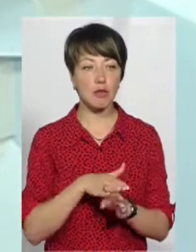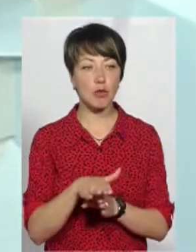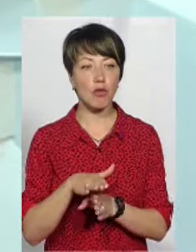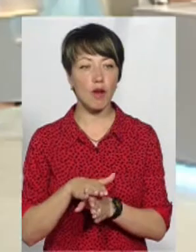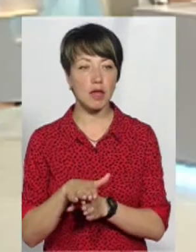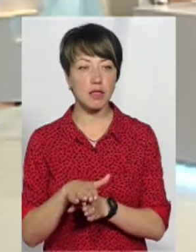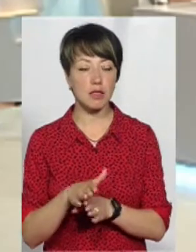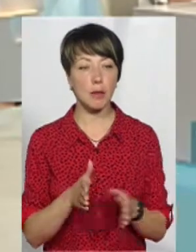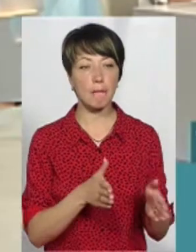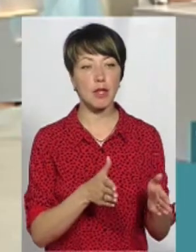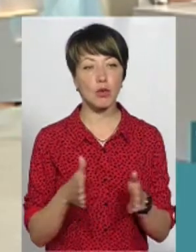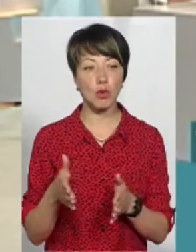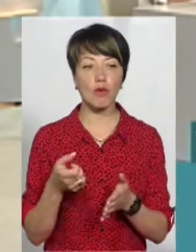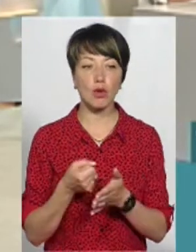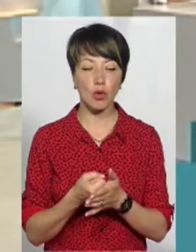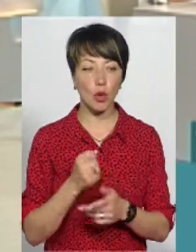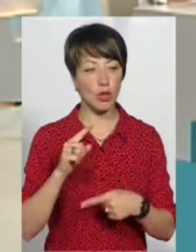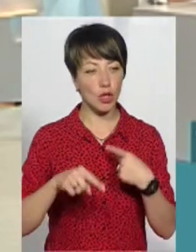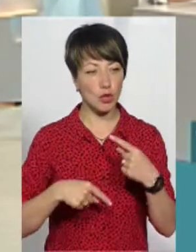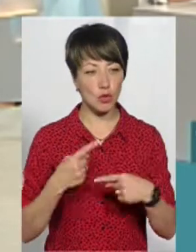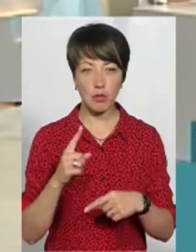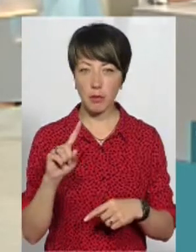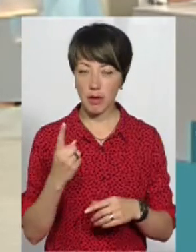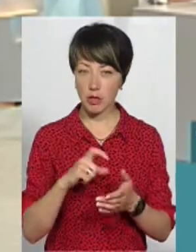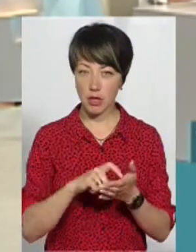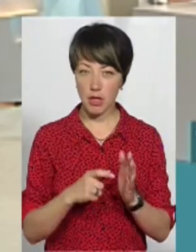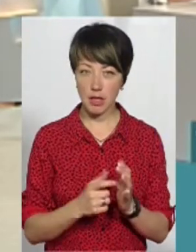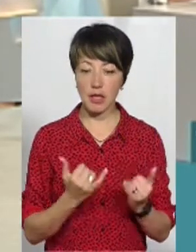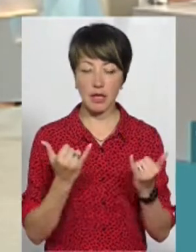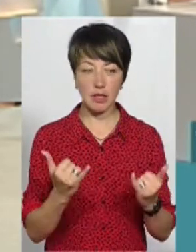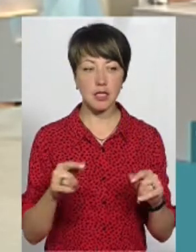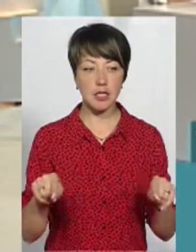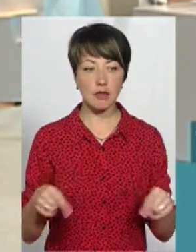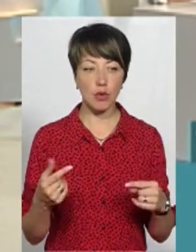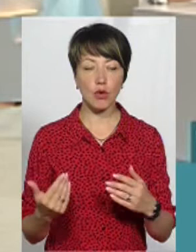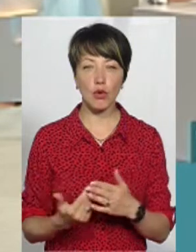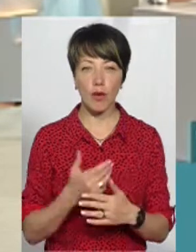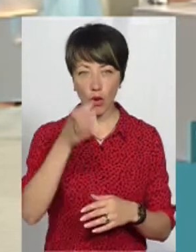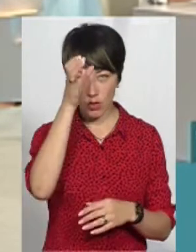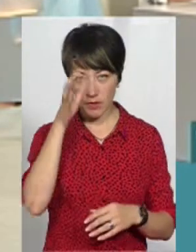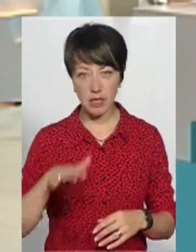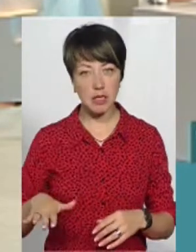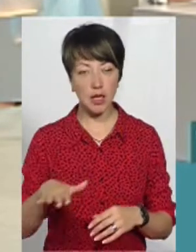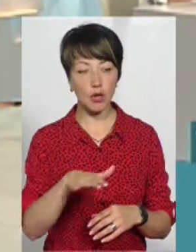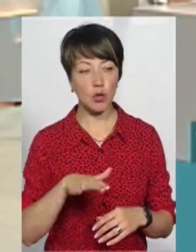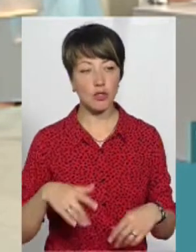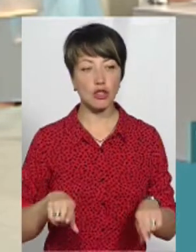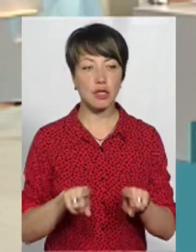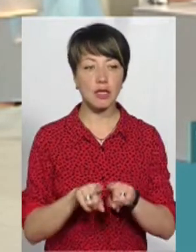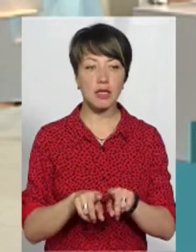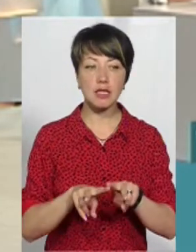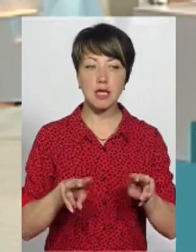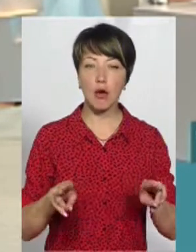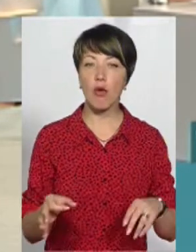відбувається підготовка до наступних першокласників, і для них створюється нове освітнє середовище. Так само